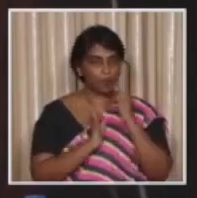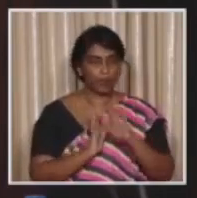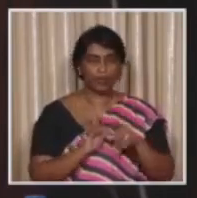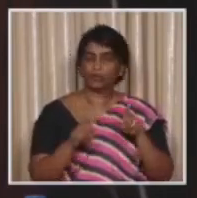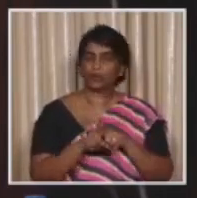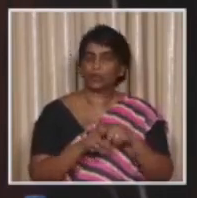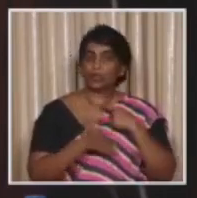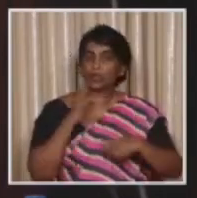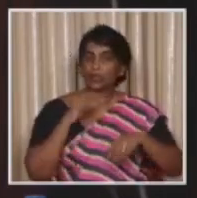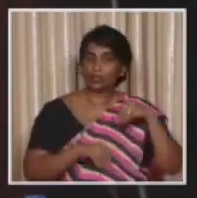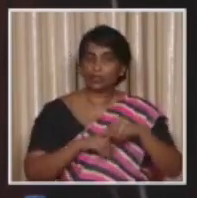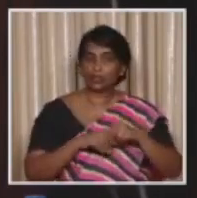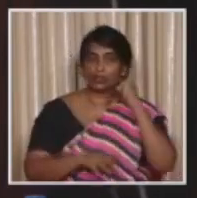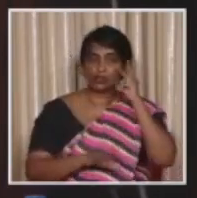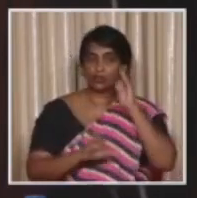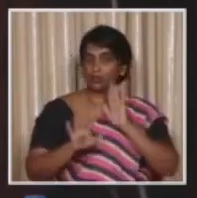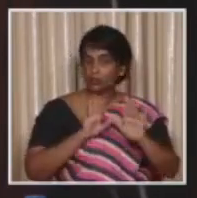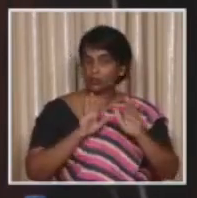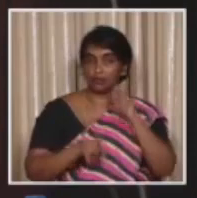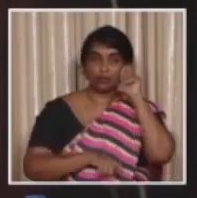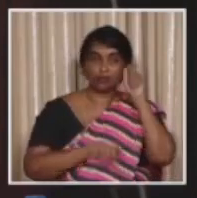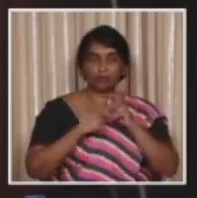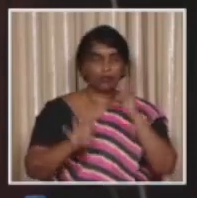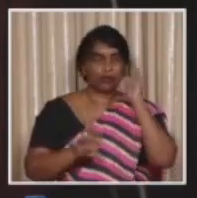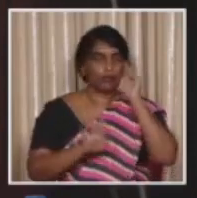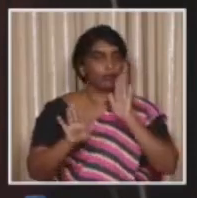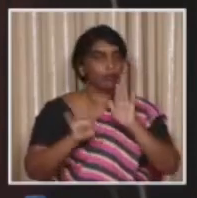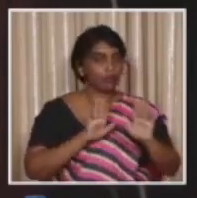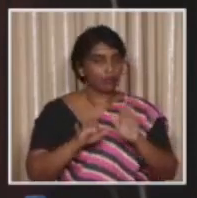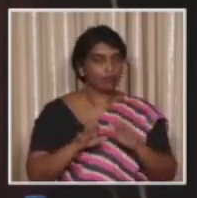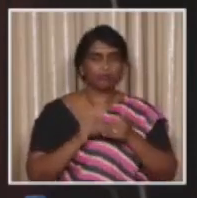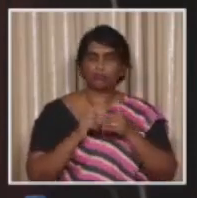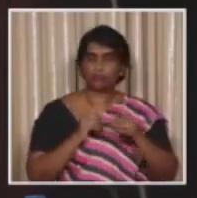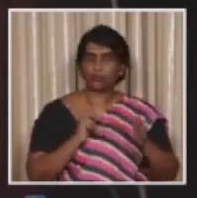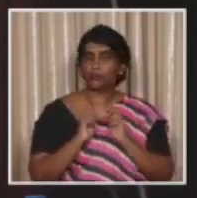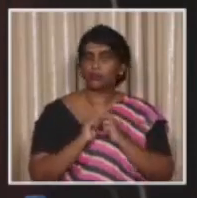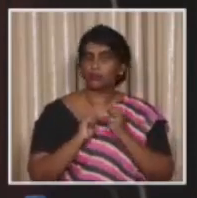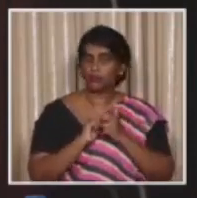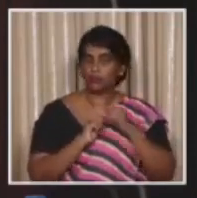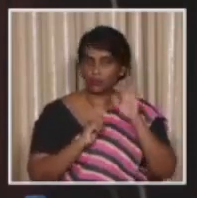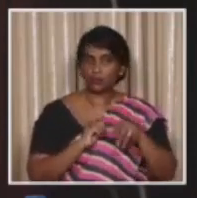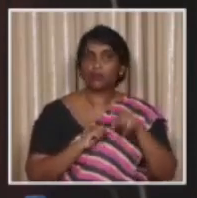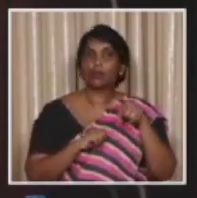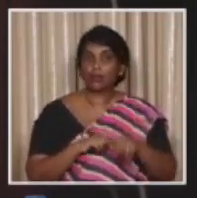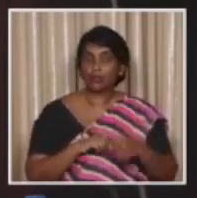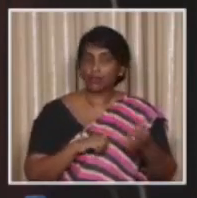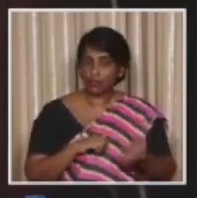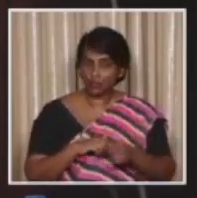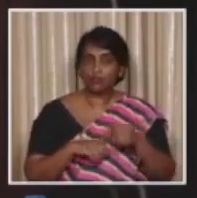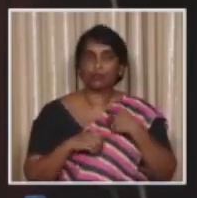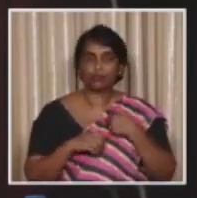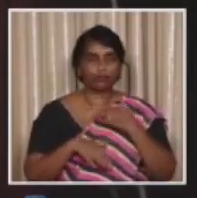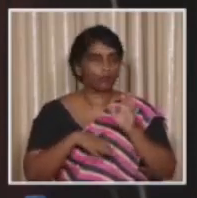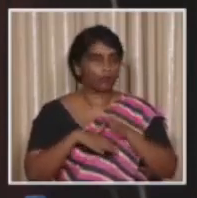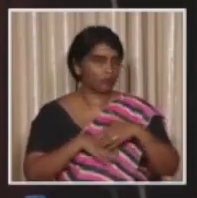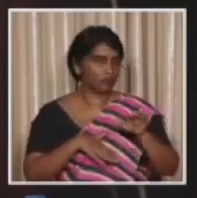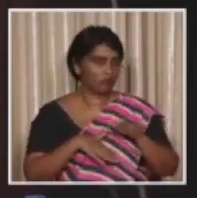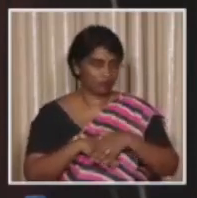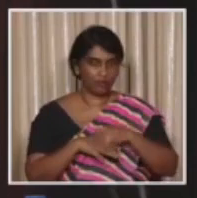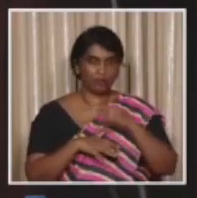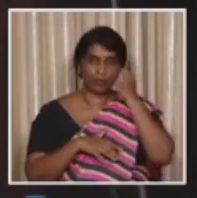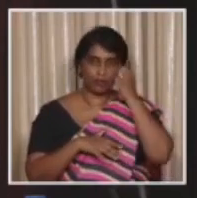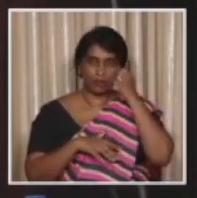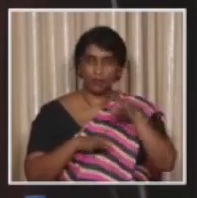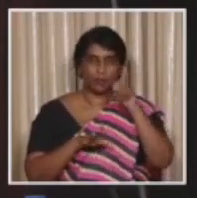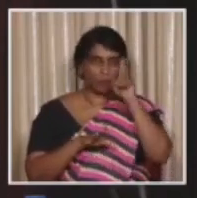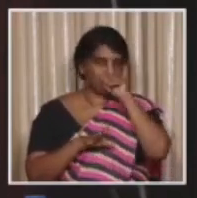වගේම දේශපාලන කළමනාකරණය තුළ නිලධාරී කළමනාකරණය තුළ වෙච්ච හානියක් තමයි අද දවසේ අපි මේ භුක්ති විඳින්න තියෙන්නේ. මීට